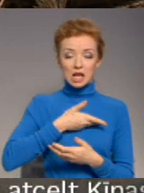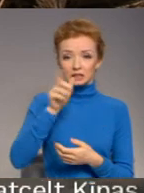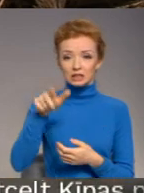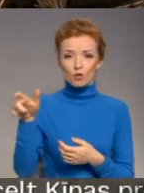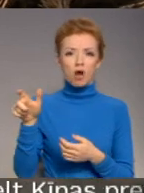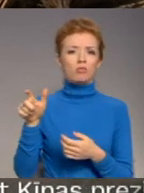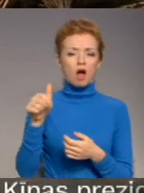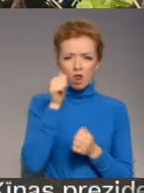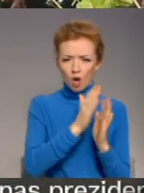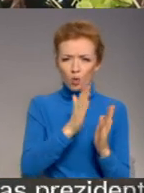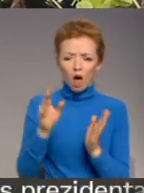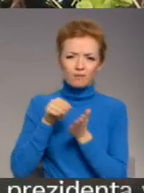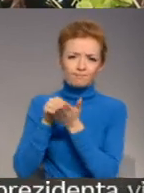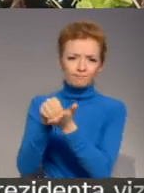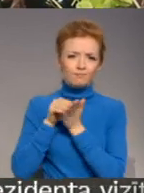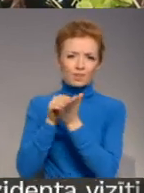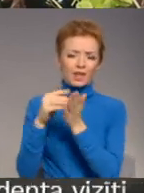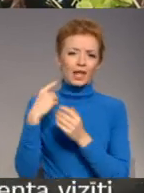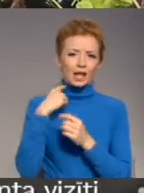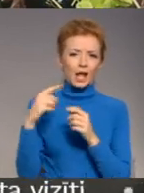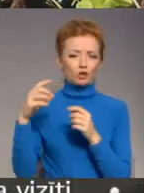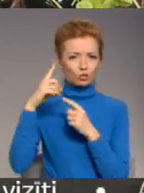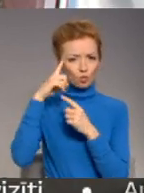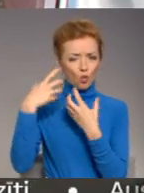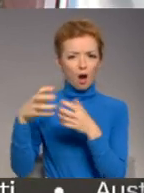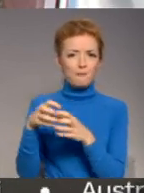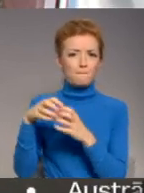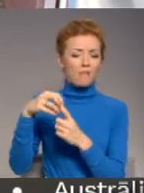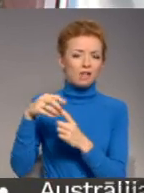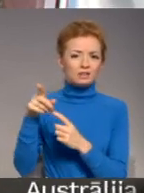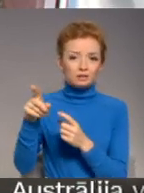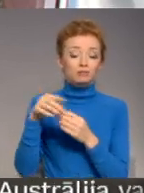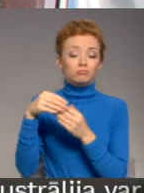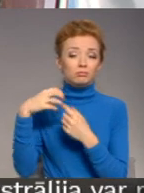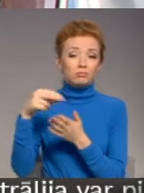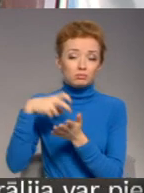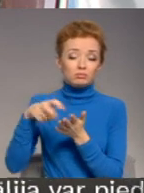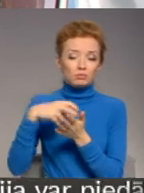regulāri rakstīja un zvanīja dažādām Rīgas domas institūcijām. Nu vētra visu atrisināja.